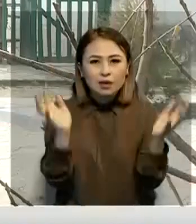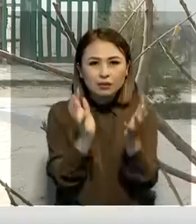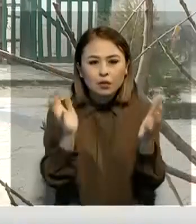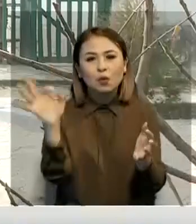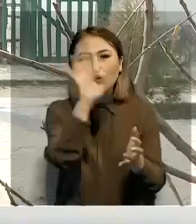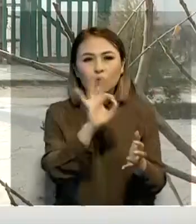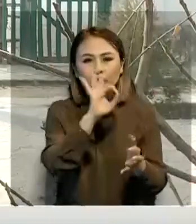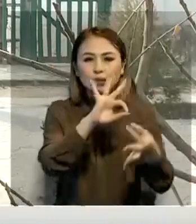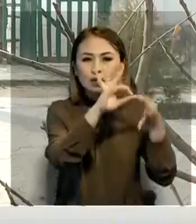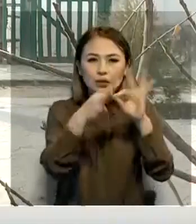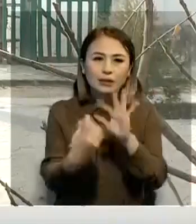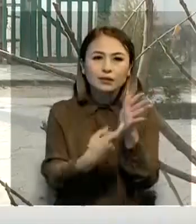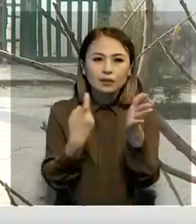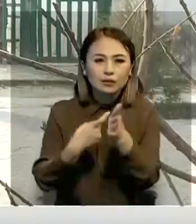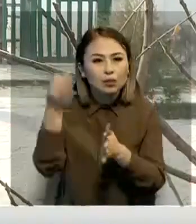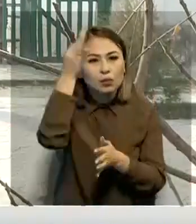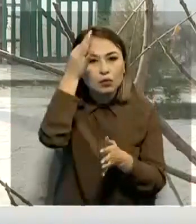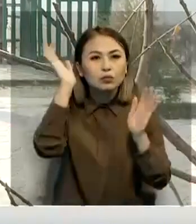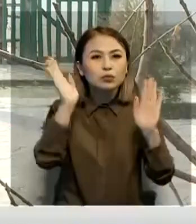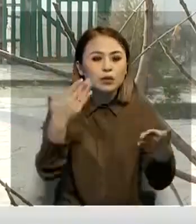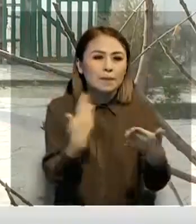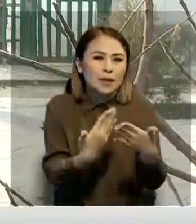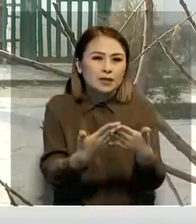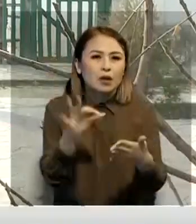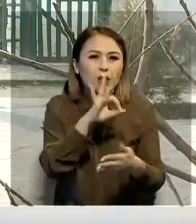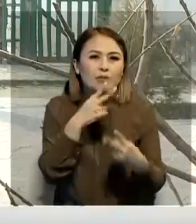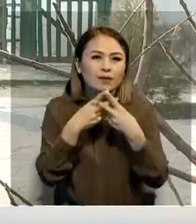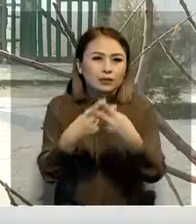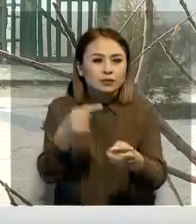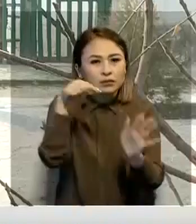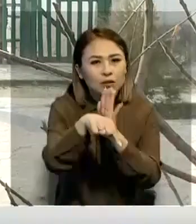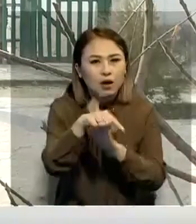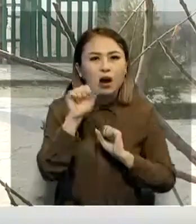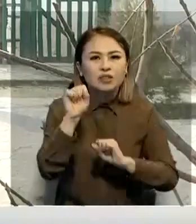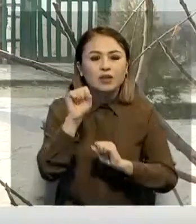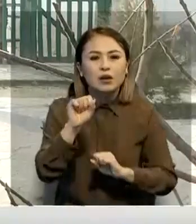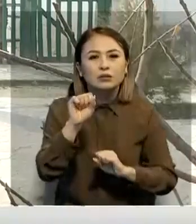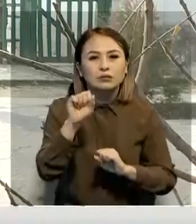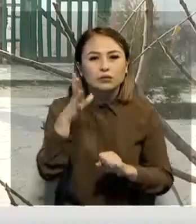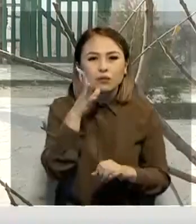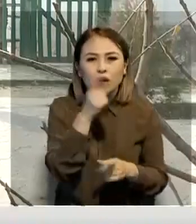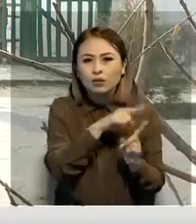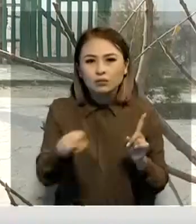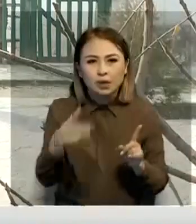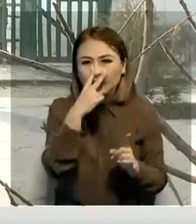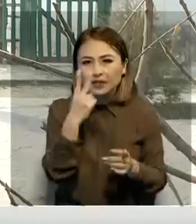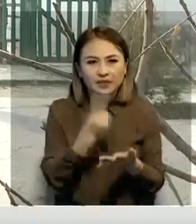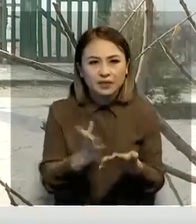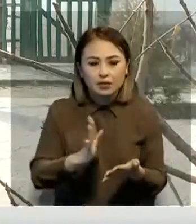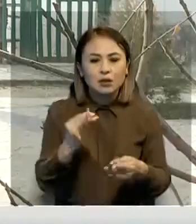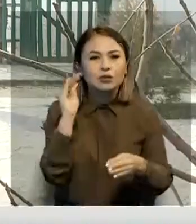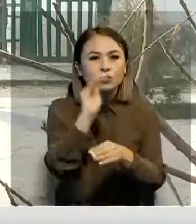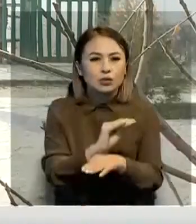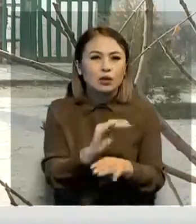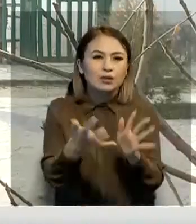қадағалап, анықталған деректер ескерілуі тиіс. Мәселен, қамаудағылардың кейбірі адвокаттарын біраз уақыттан бері көрмегендерін айтып отыр.